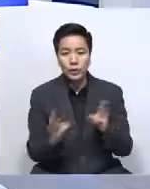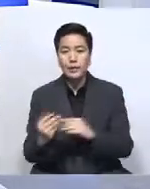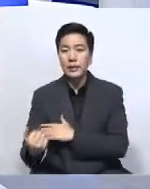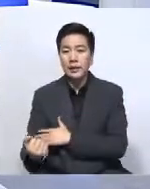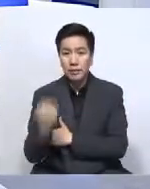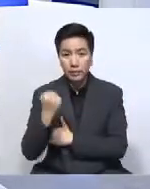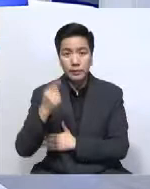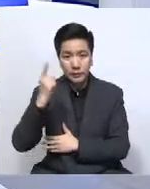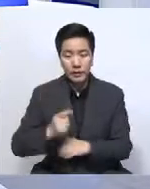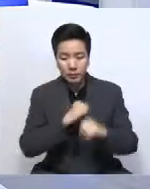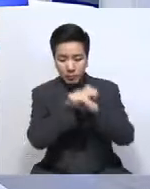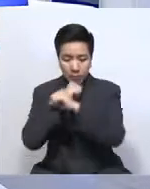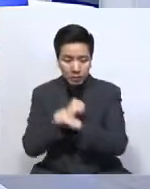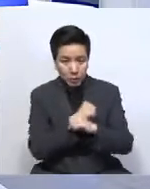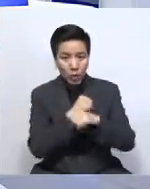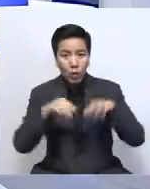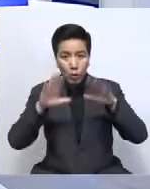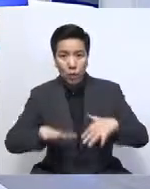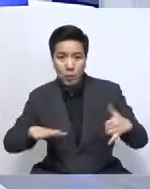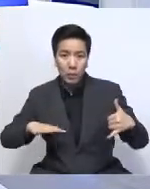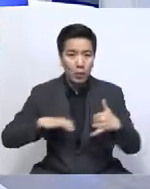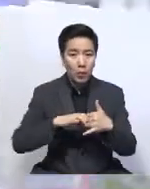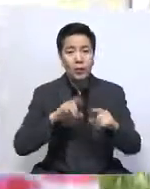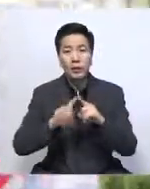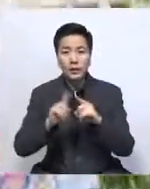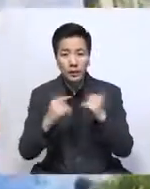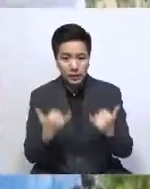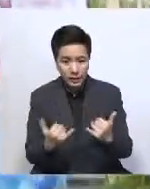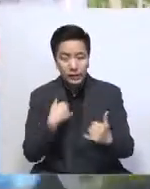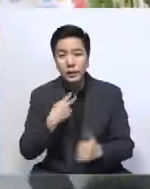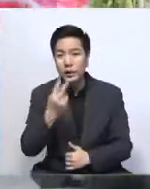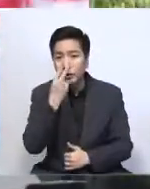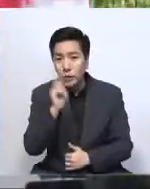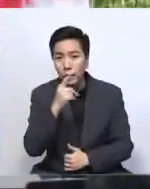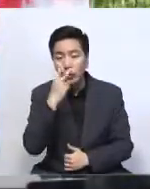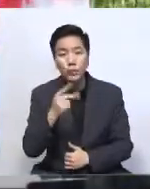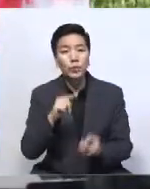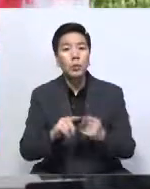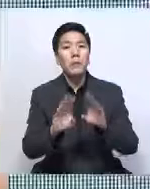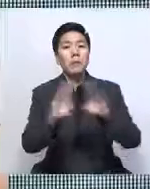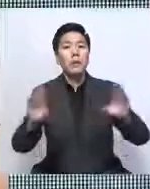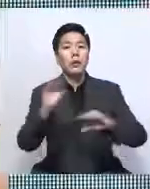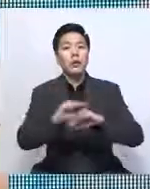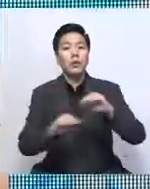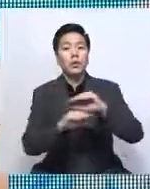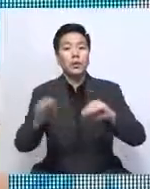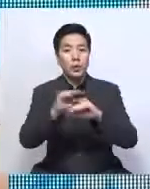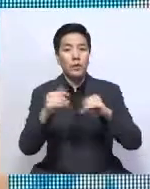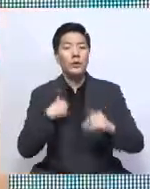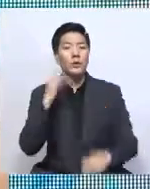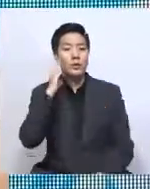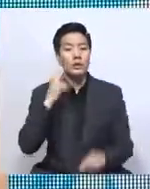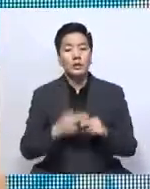แบบเข้มข้นเลยนะคะเพื่อป้องกันแล้วก็จะลดอุบัติเหตุทางถนนไปดูบรรยากาศนะคะสำหรับช่วงของการเปิดโครงการนี้ค่ะ